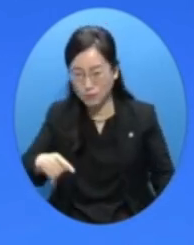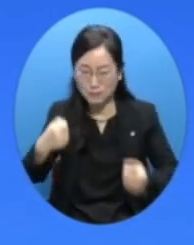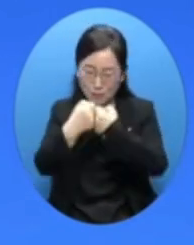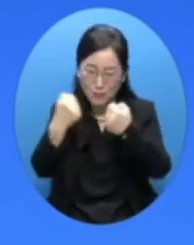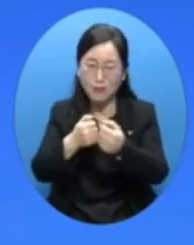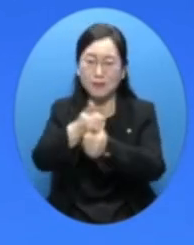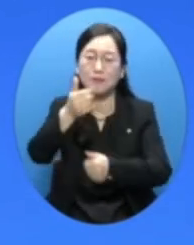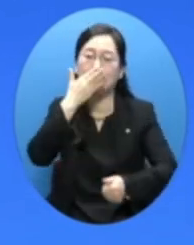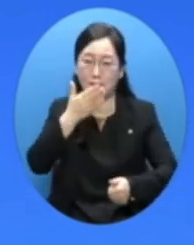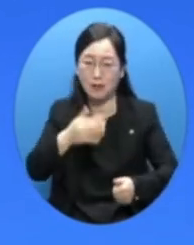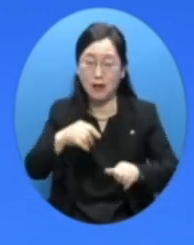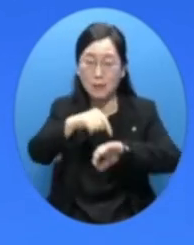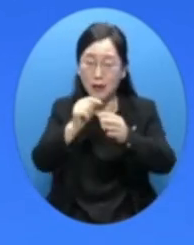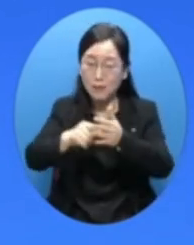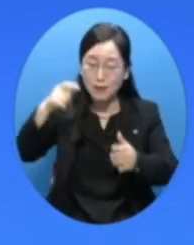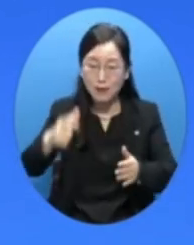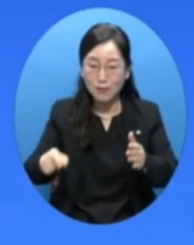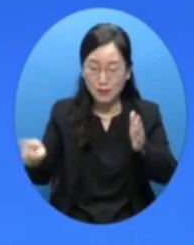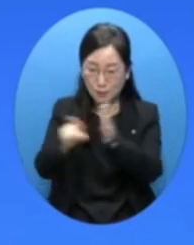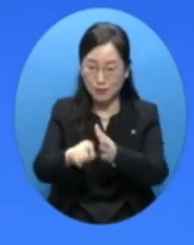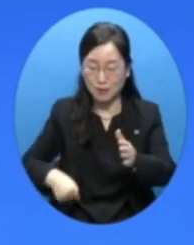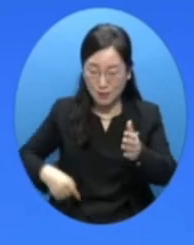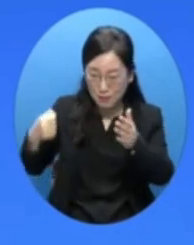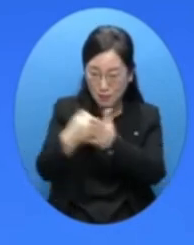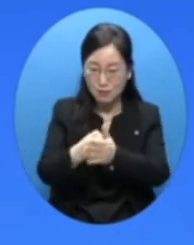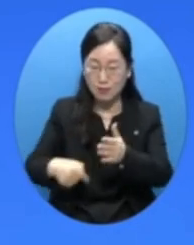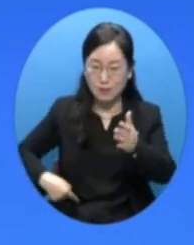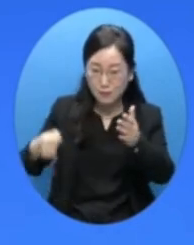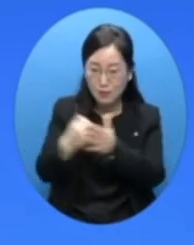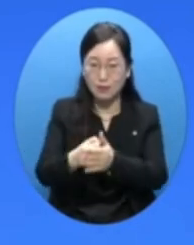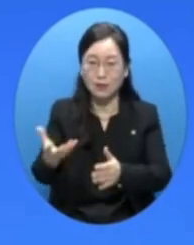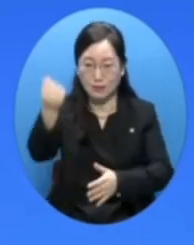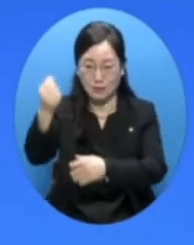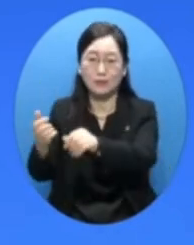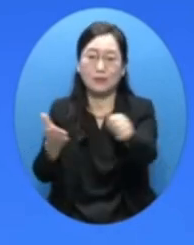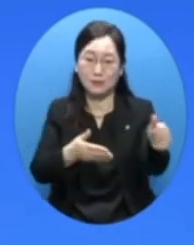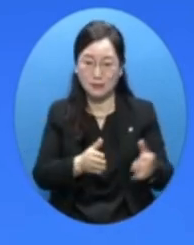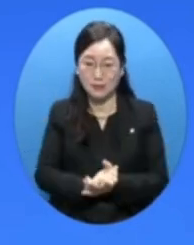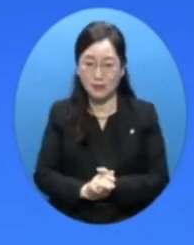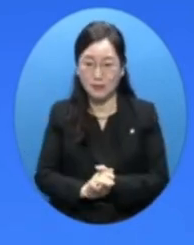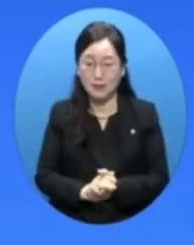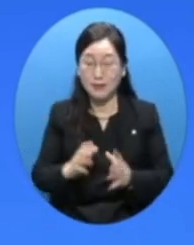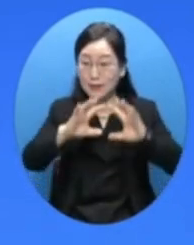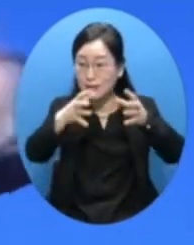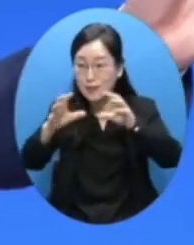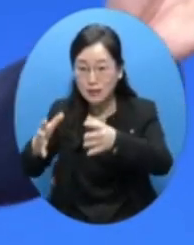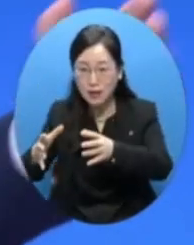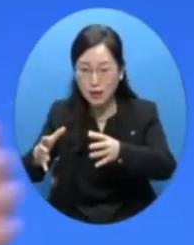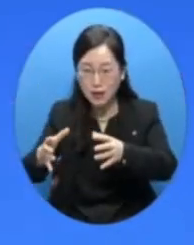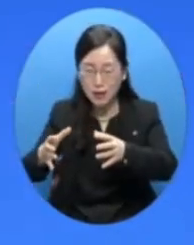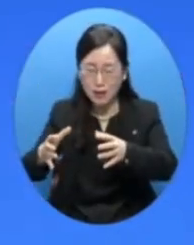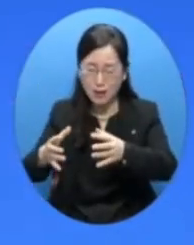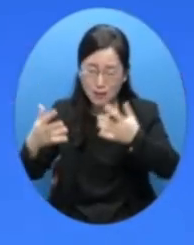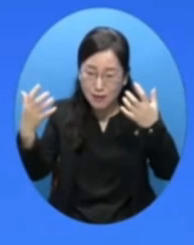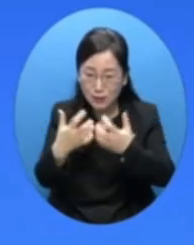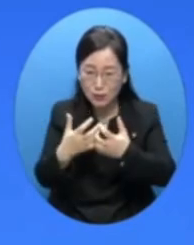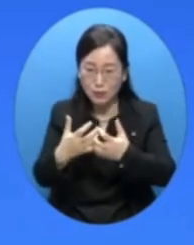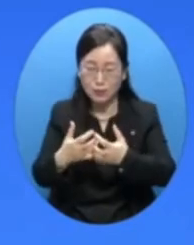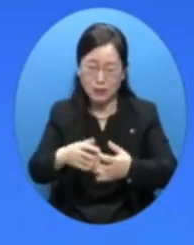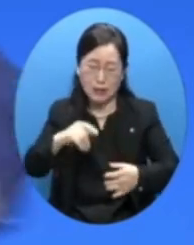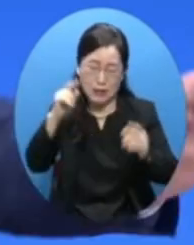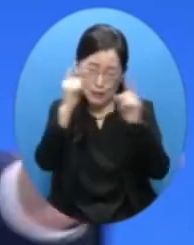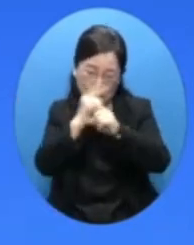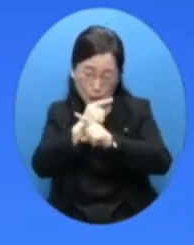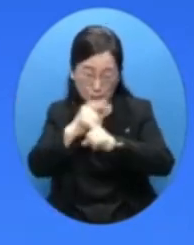우리의 마음을 강하게 하고 담대하고 강하게 하고 담대해야 되는 것입니다. 그래서 이 세상을 뛰어넘는 모든 부정적인 SNS의